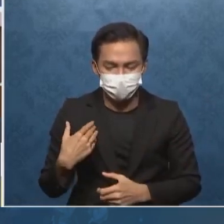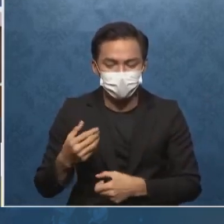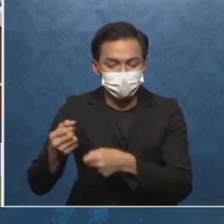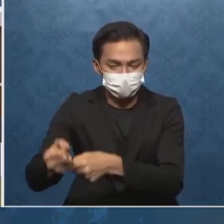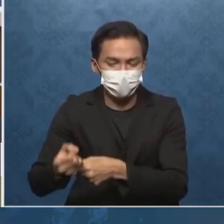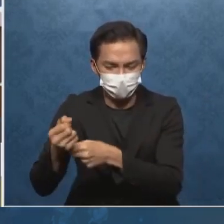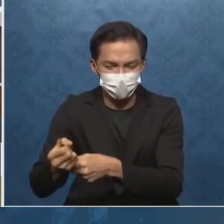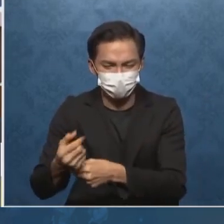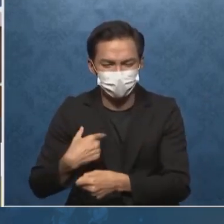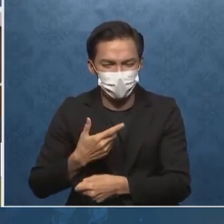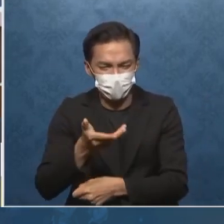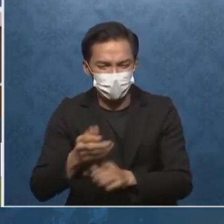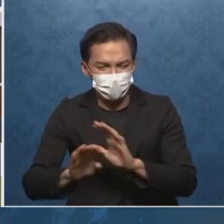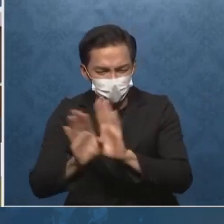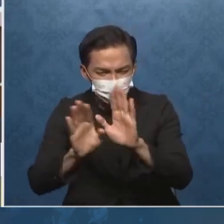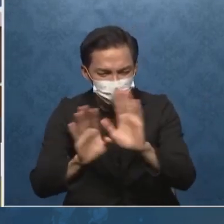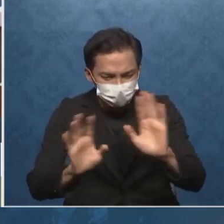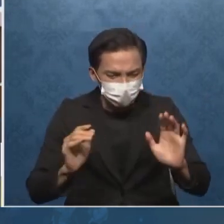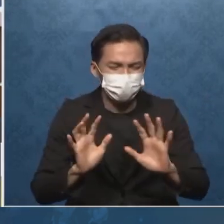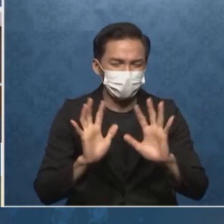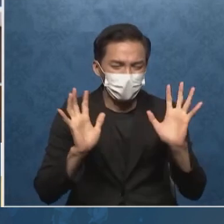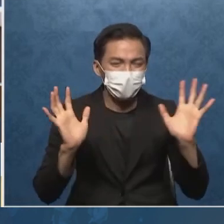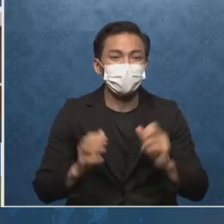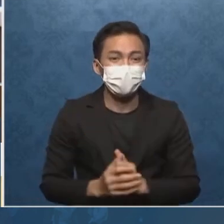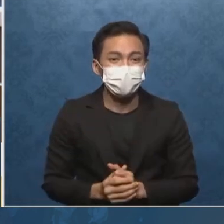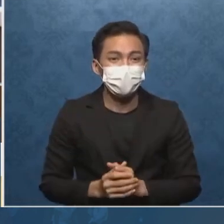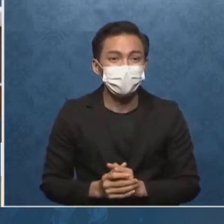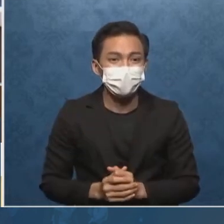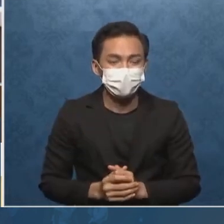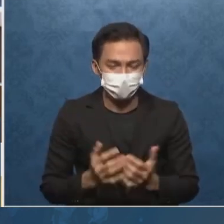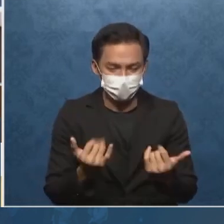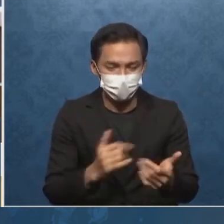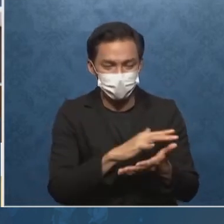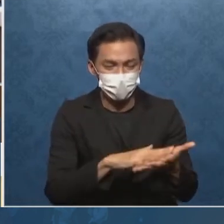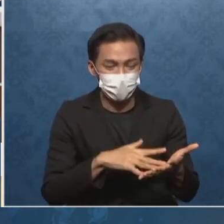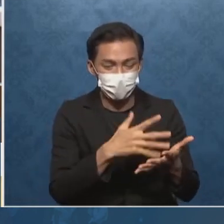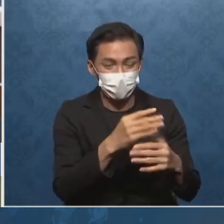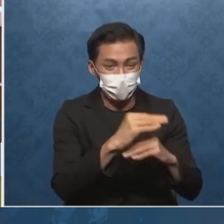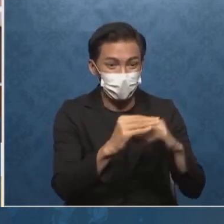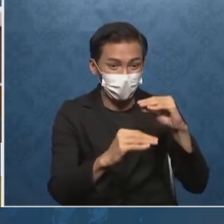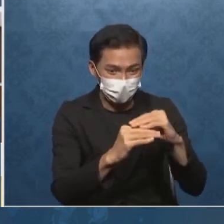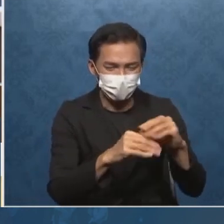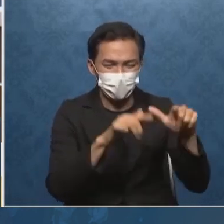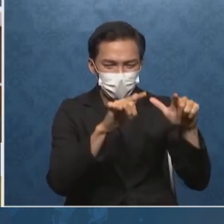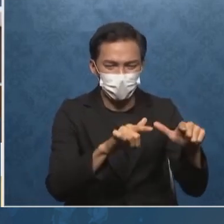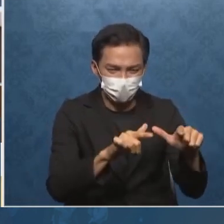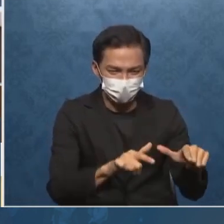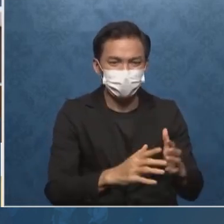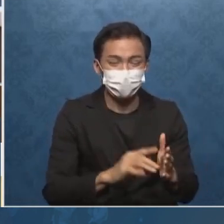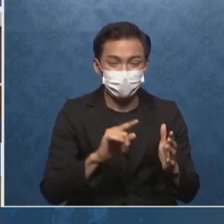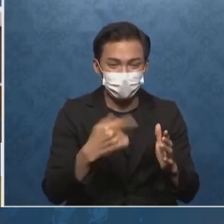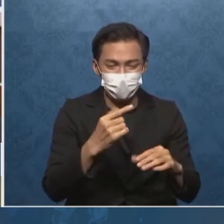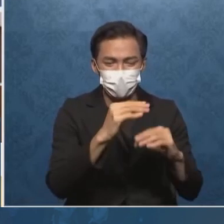ยกเลิกโครงการจำนวนมากนะครับการปรับเว็บใจการลงมานะครับหลังจากที่ตั้ง